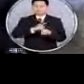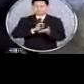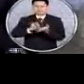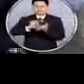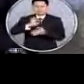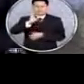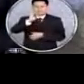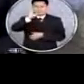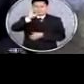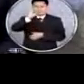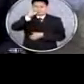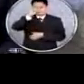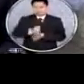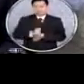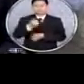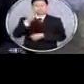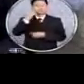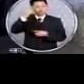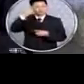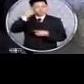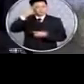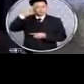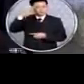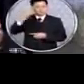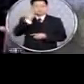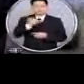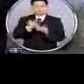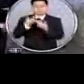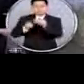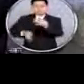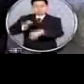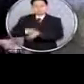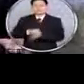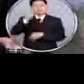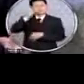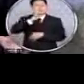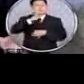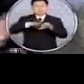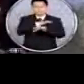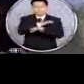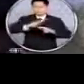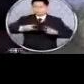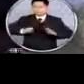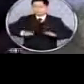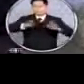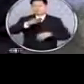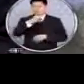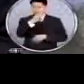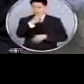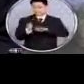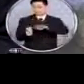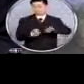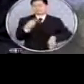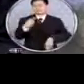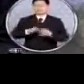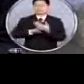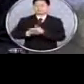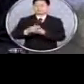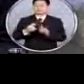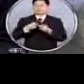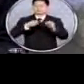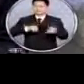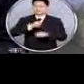为有为创意投资之用，这些都代表着我们把环境先变好。那除了钱以外还有哪些呢？譬如说我们在